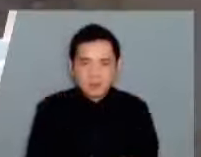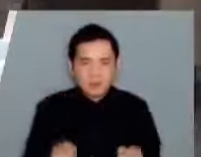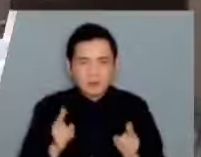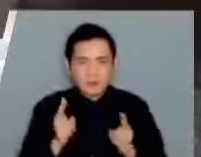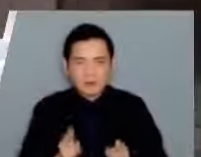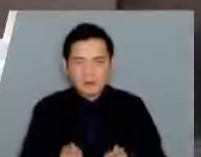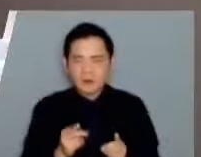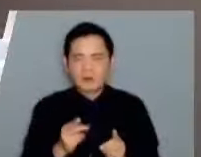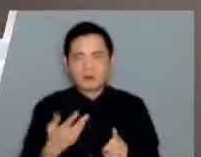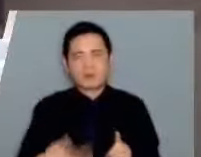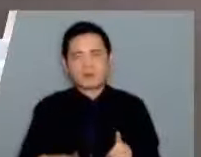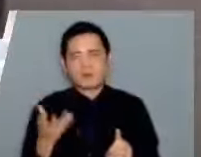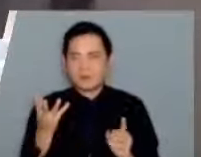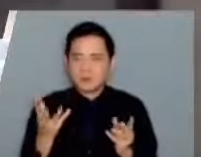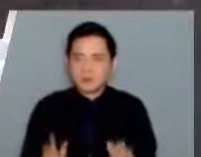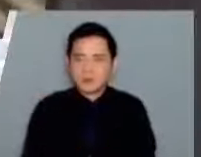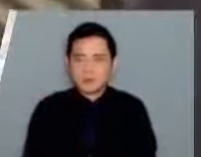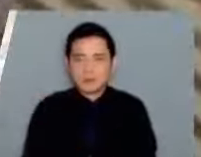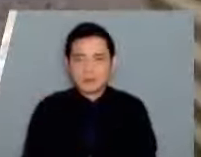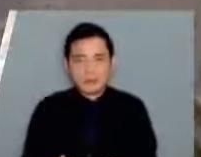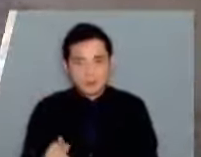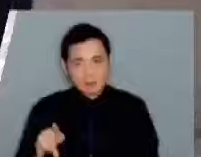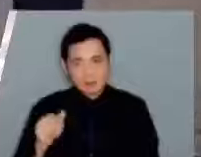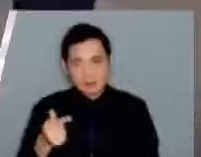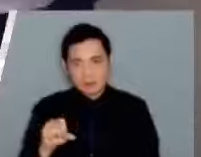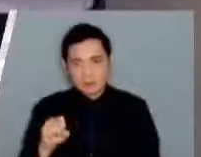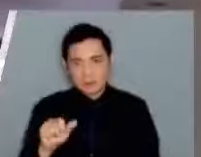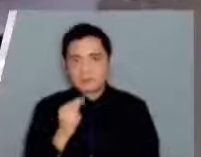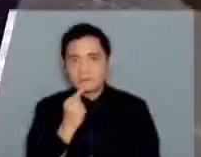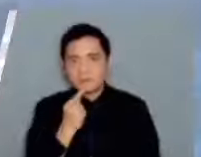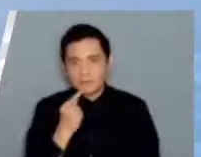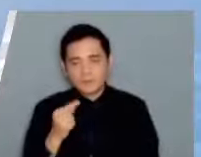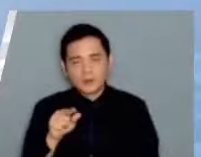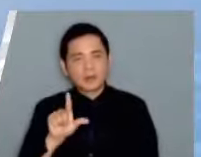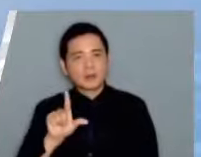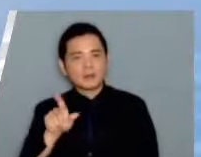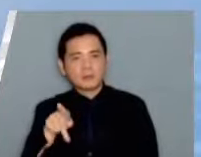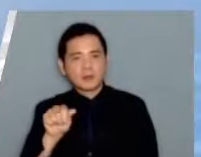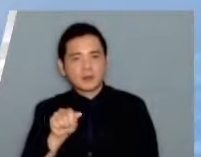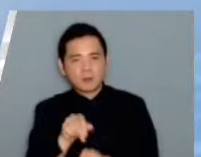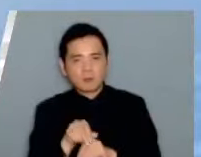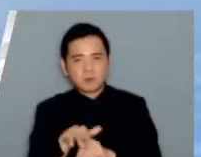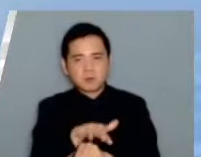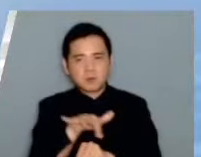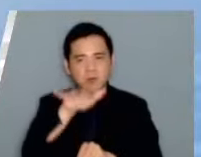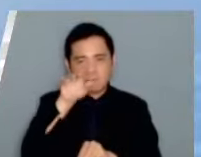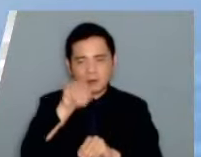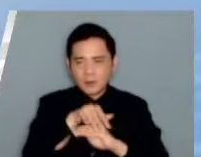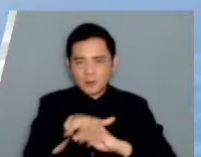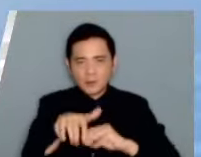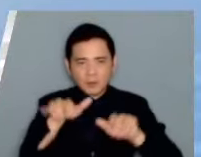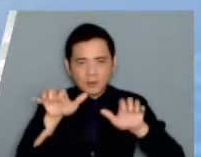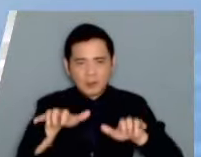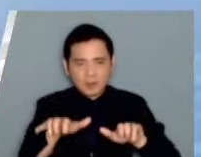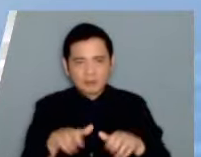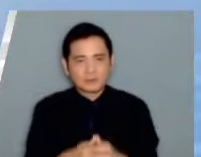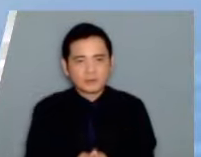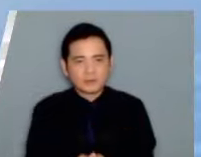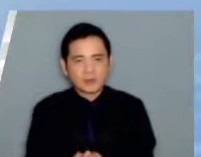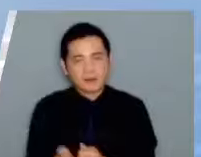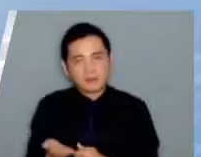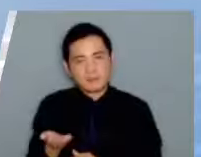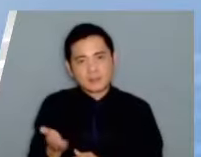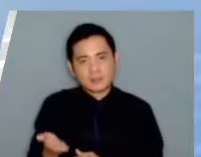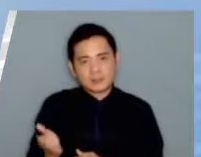pag-asa dulot ng low pressure area ang pag-uulan kanselado rin po ang klase sa lahat ng antas sa mga pampubliko at